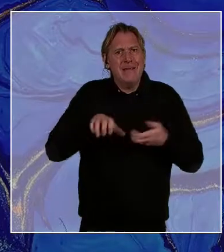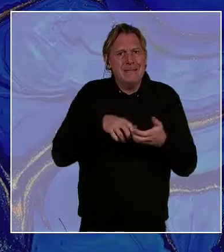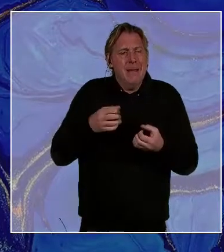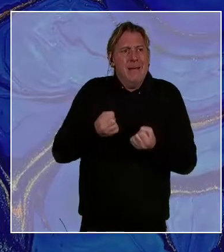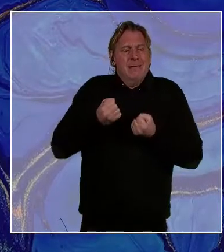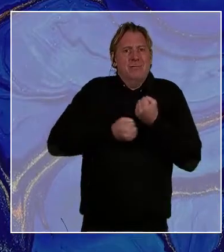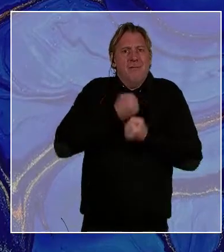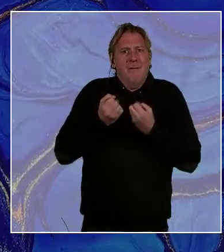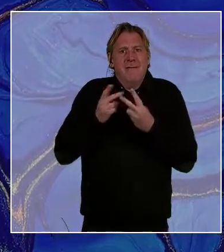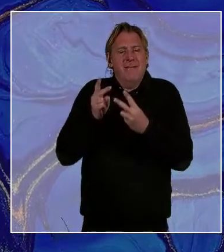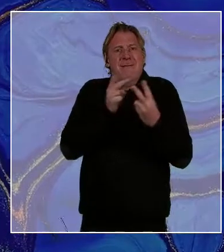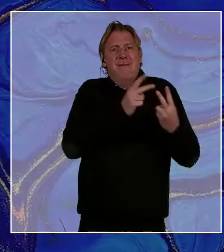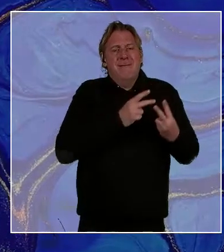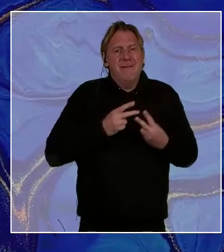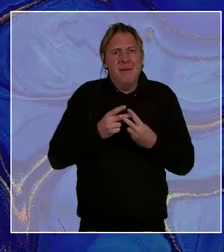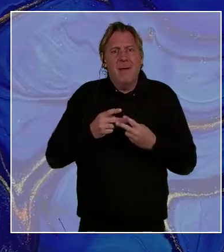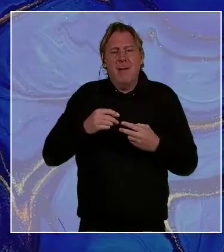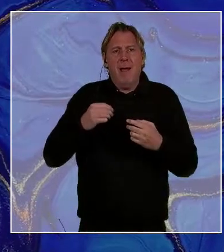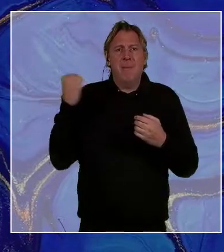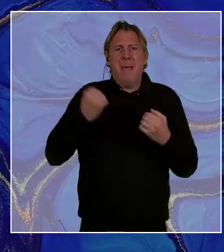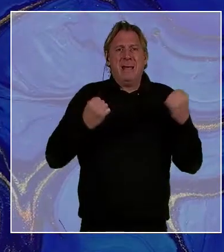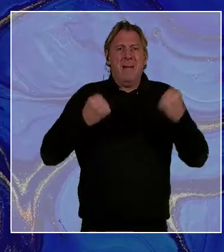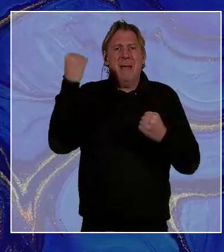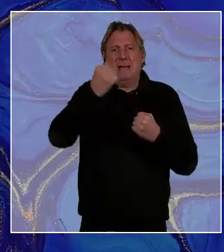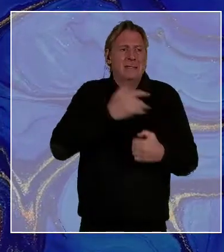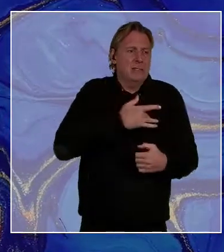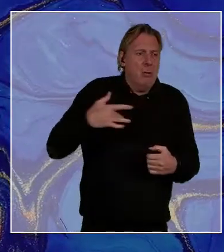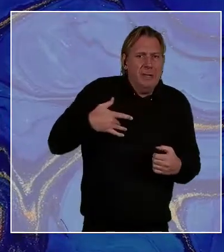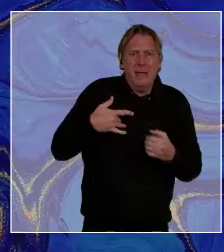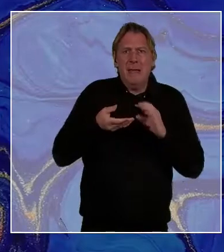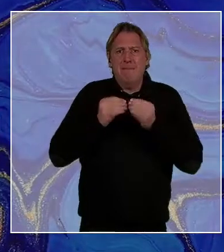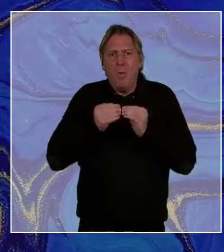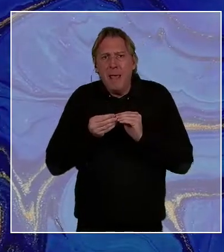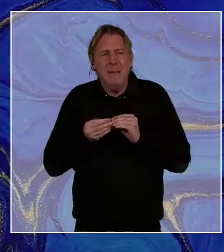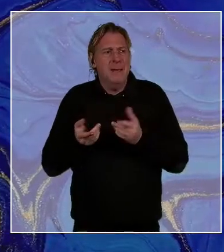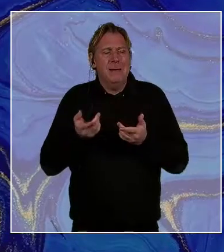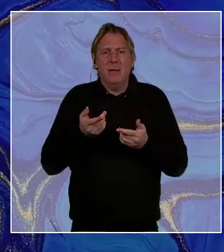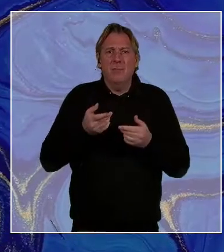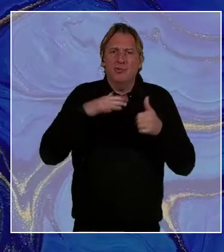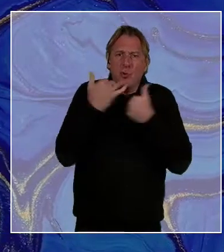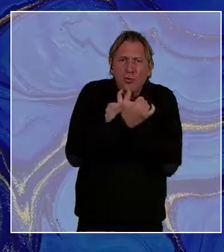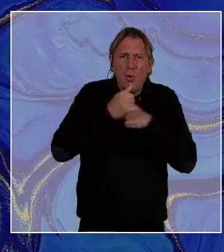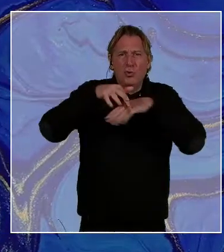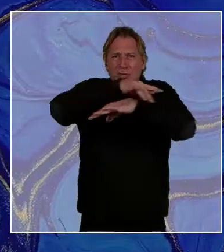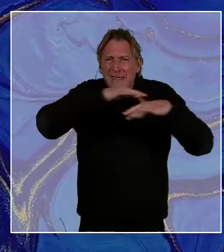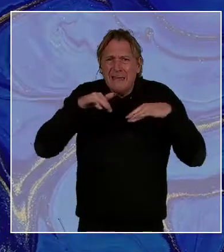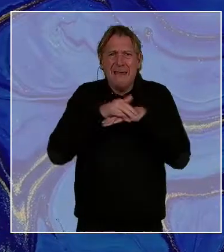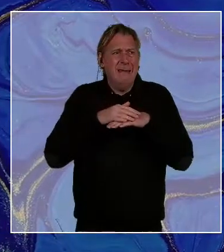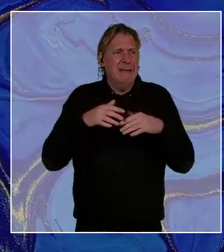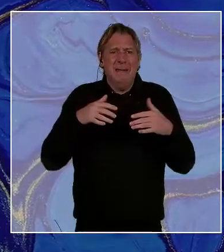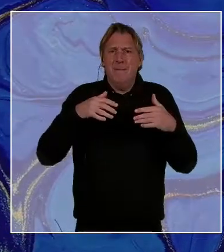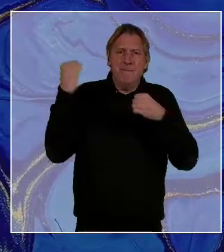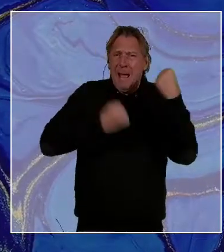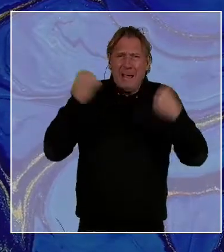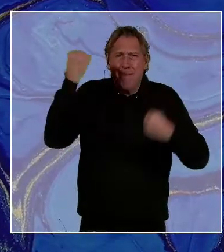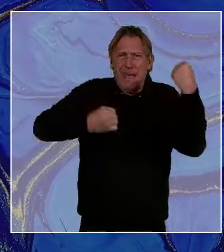d'autres territoires. Il y a eu des impacts en matière de santé, sur la société, des impacts sociaux, mais ils ont